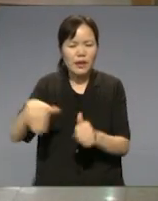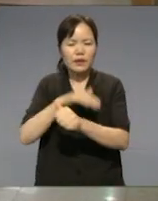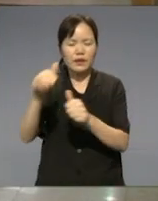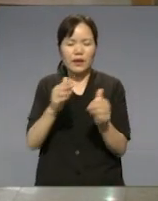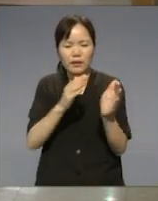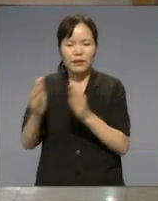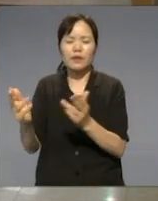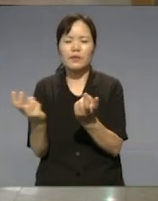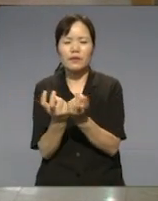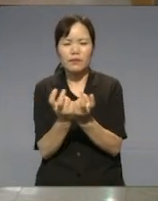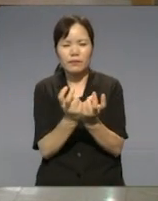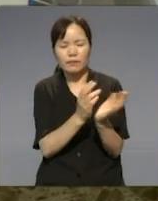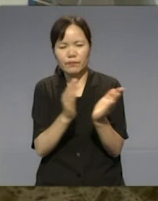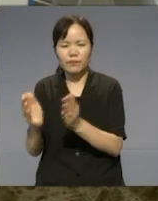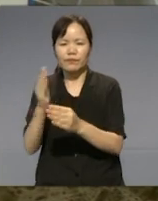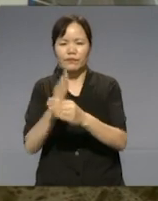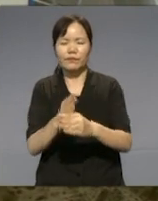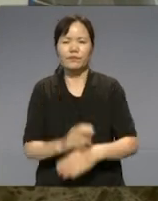대비책을 마련하고 있습니다.